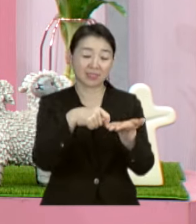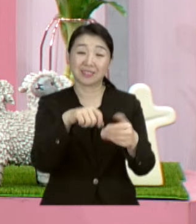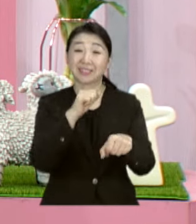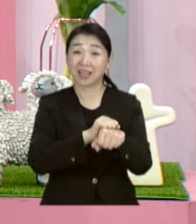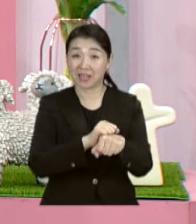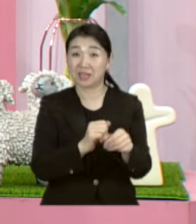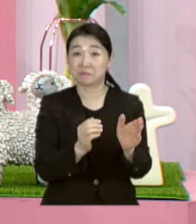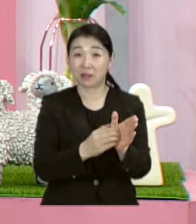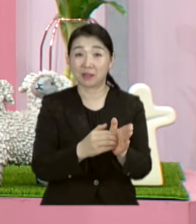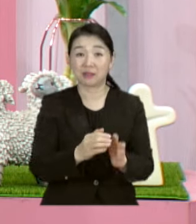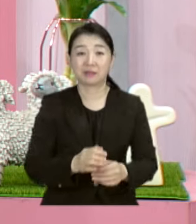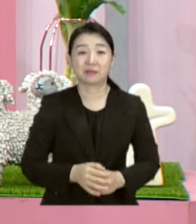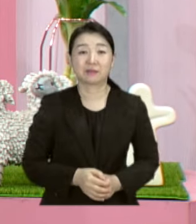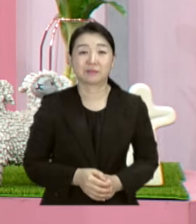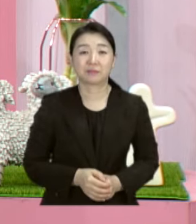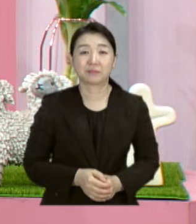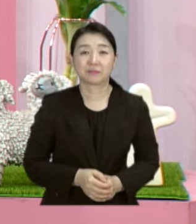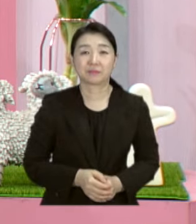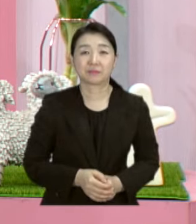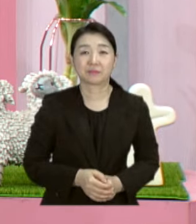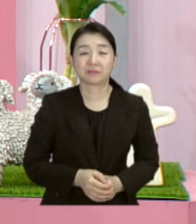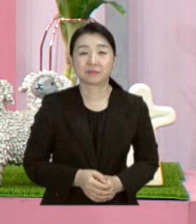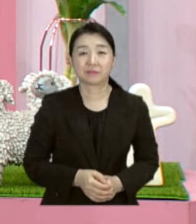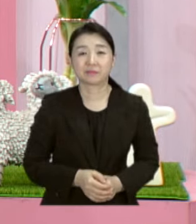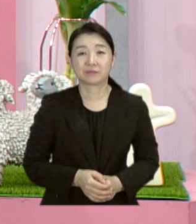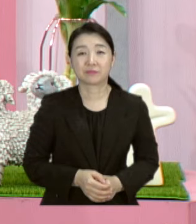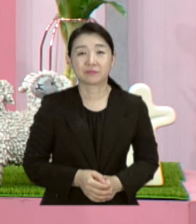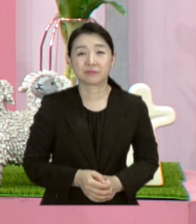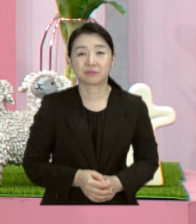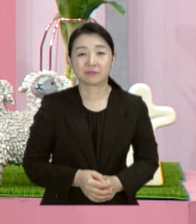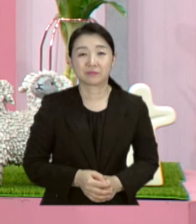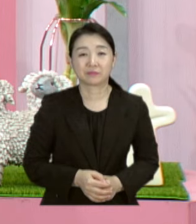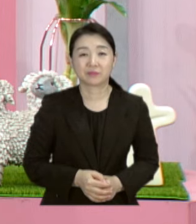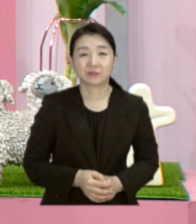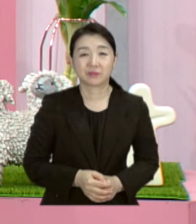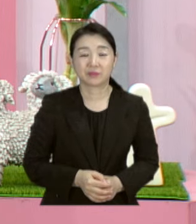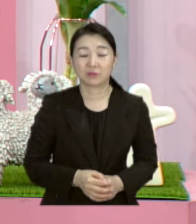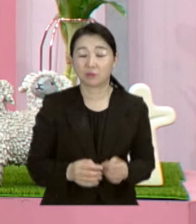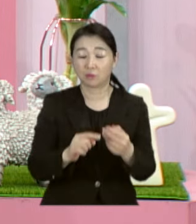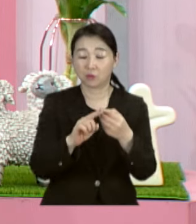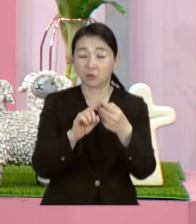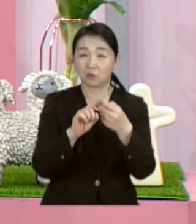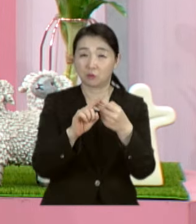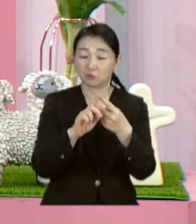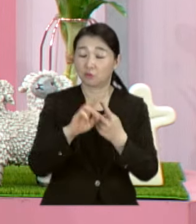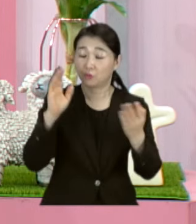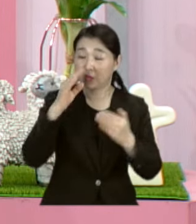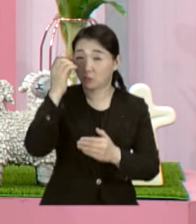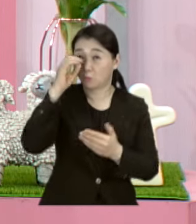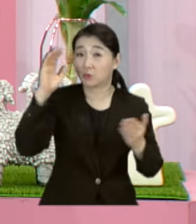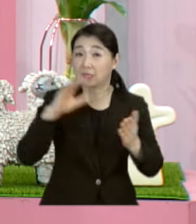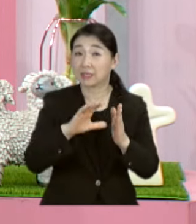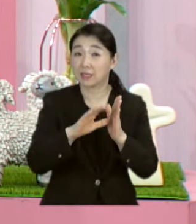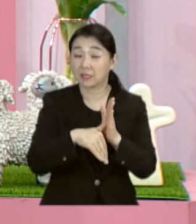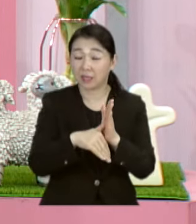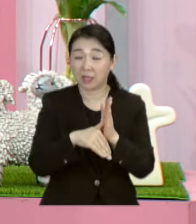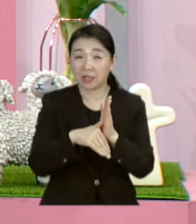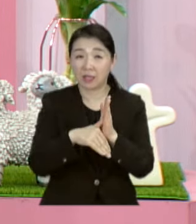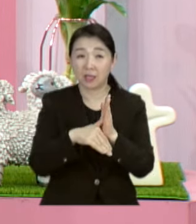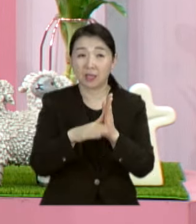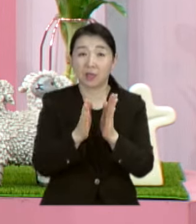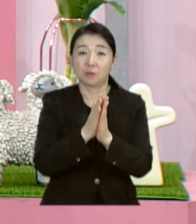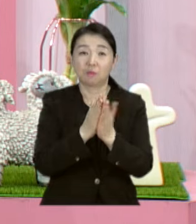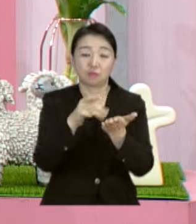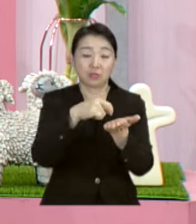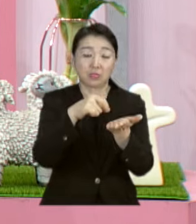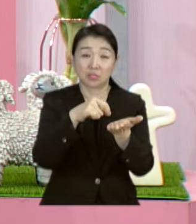글씨를 잘 쓰세요. 그리고 그 이제 뭐 중고등부 다닐 때는 뭐 무슨 뭐 문예지 네. 이런